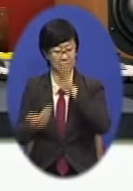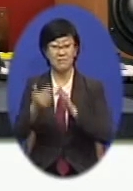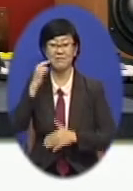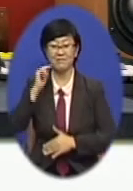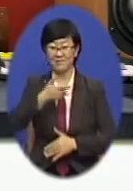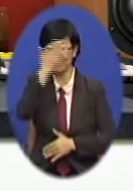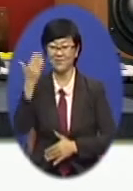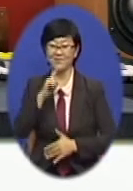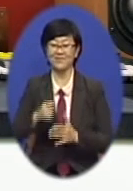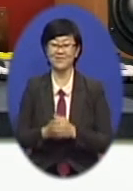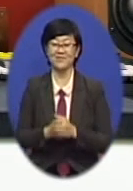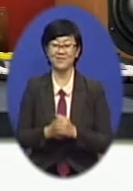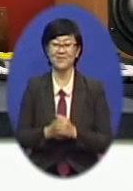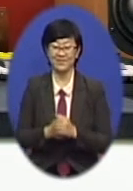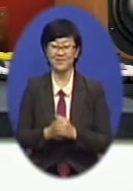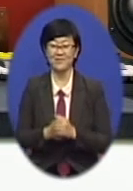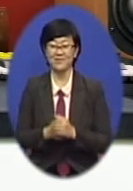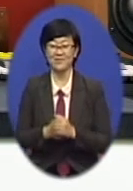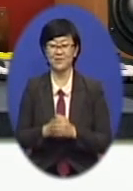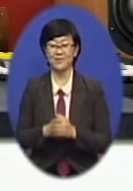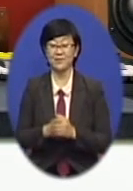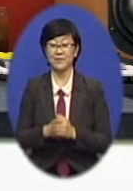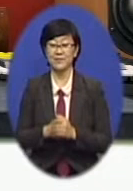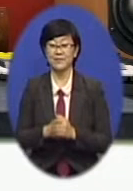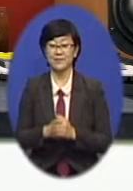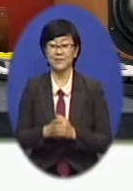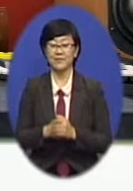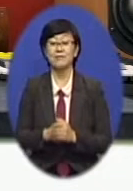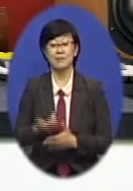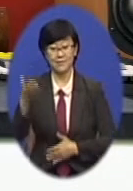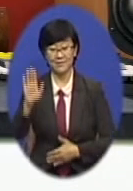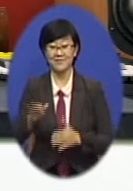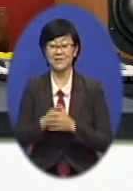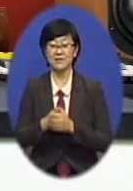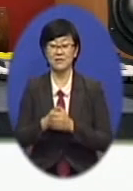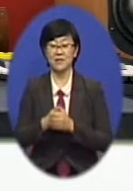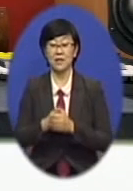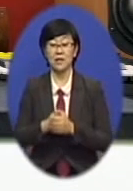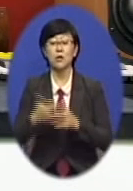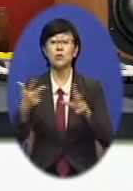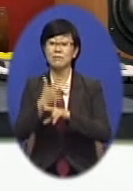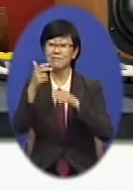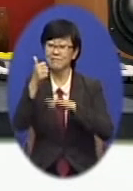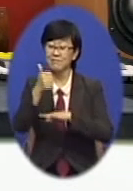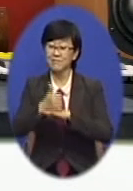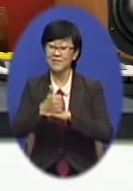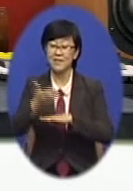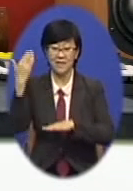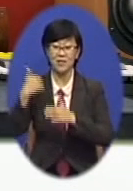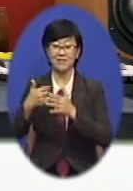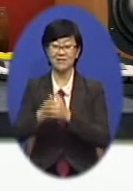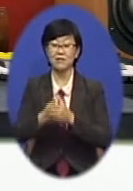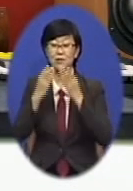산? 팔봉산. 팔봉산. 아 팔봉산. 네. 예. 아 그래도요. 네. 어떻게 주말 어떻게 보내셨어요?